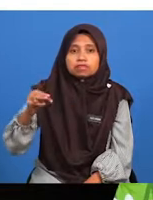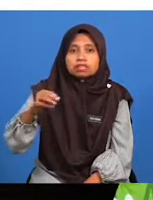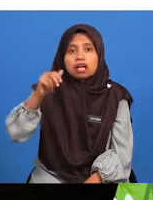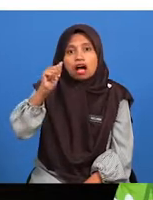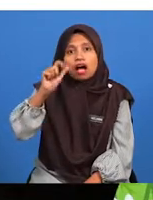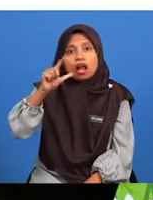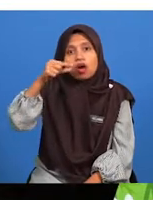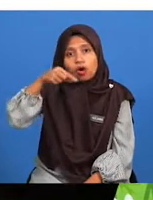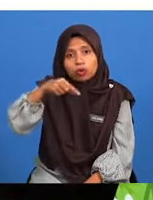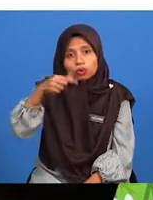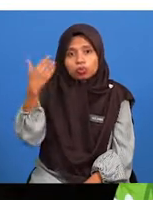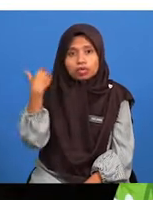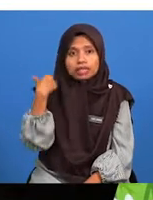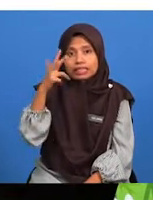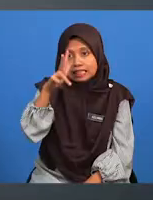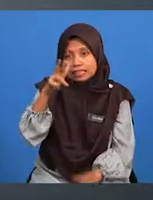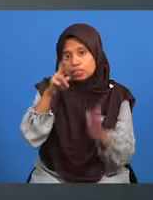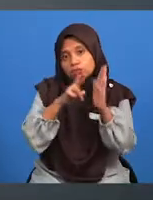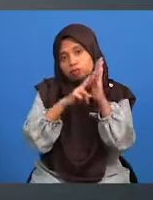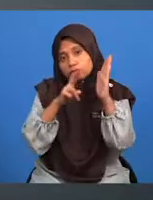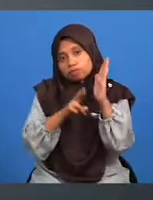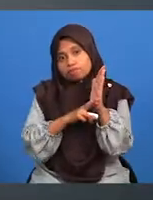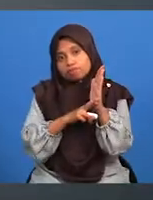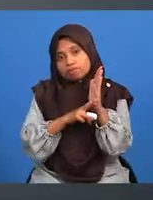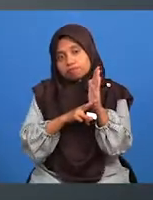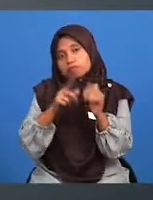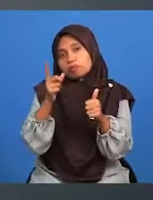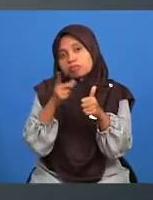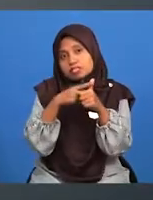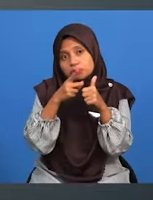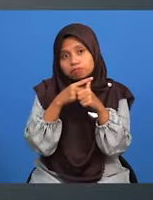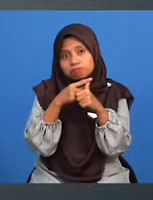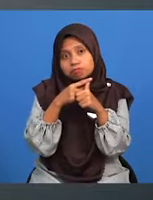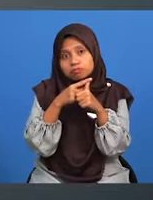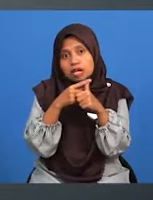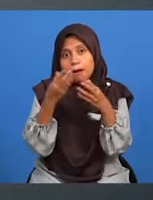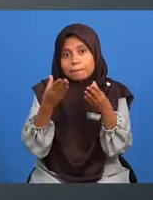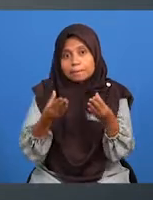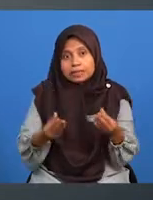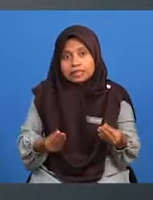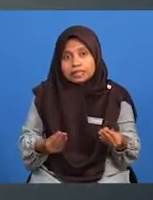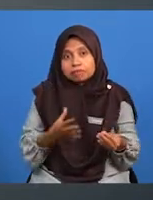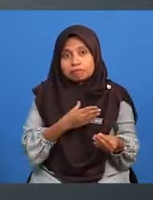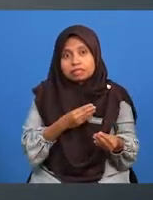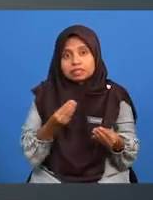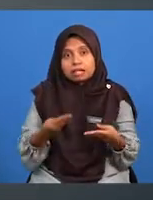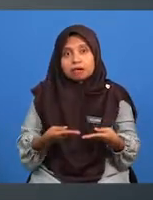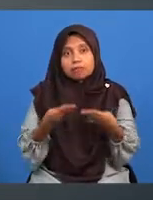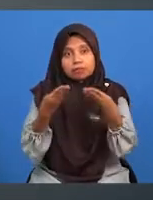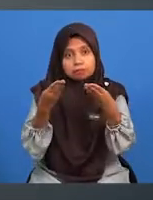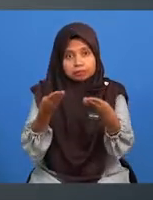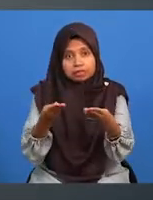Al-Qardu mempunyai tiga rukun, iaitu pertama, penerima dan pemberi